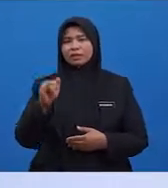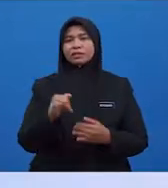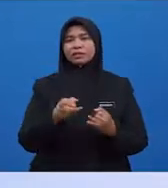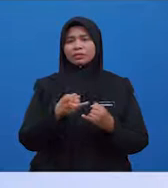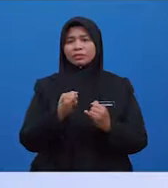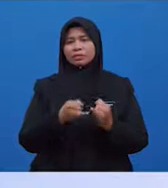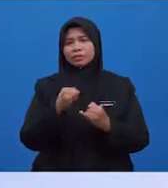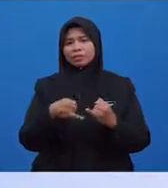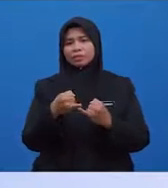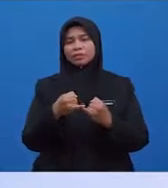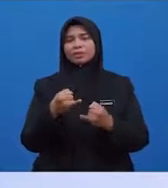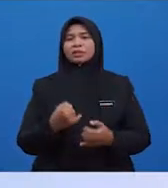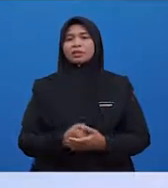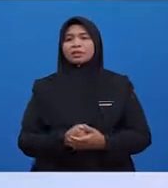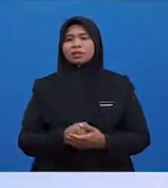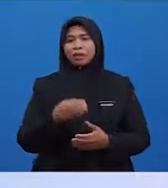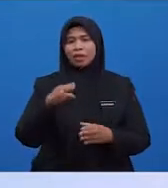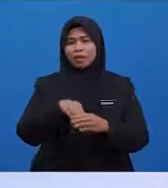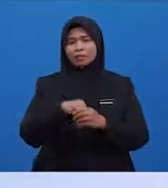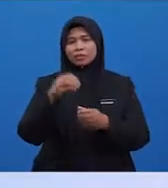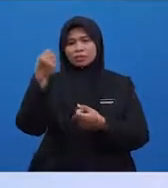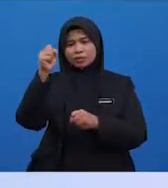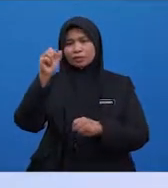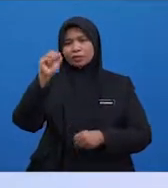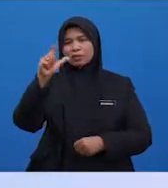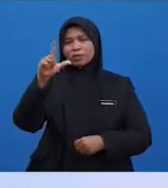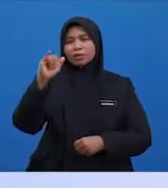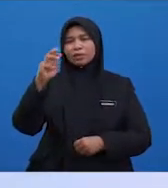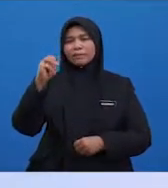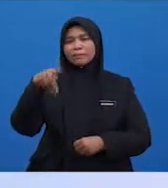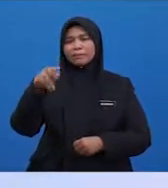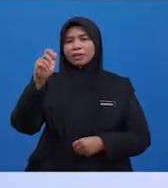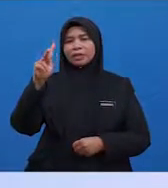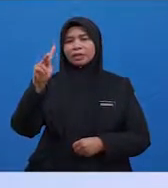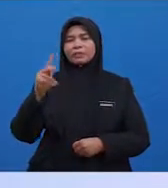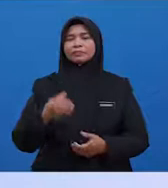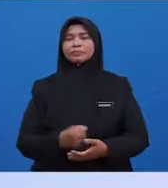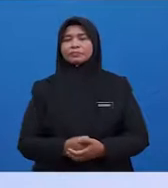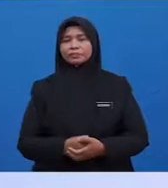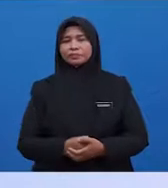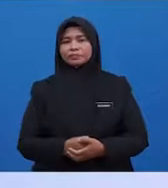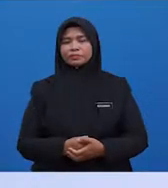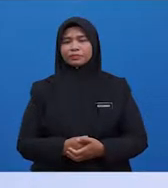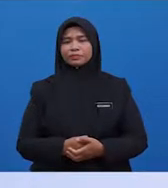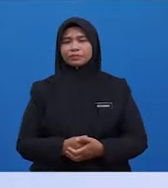termasuk 2 pingat perak Sukan Olimpik dan 3 kejuaraan All England.